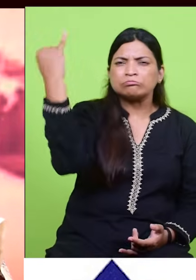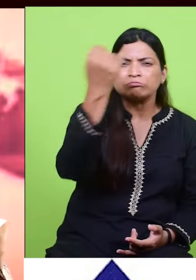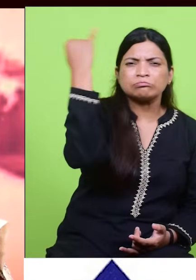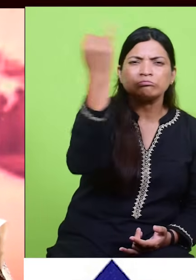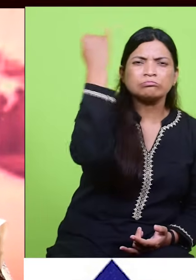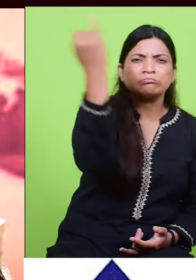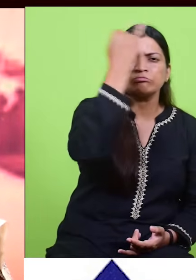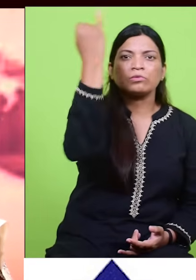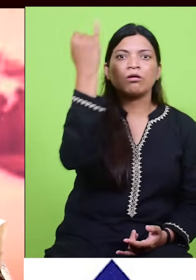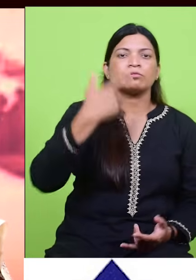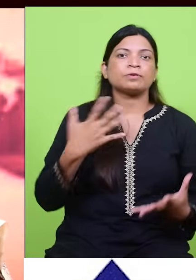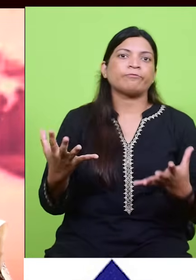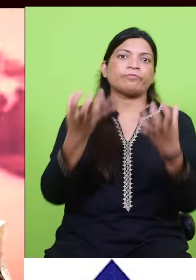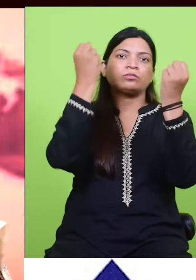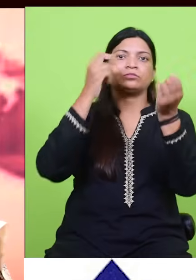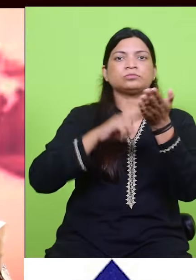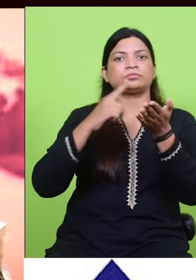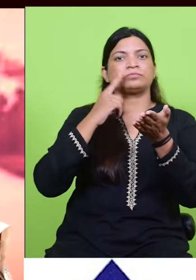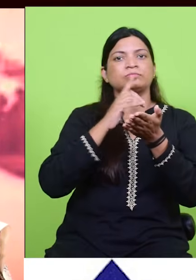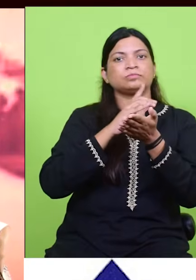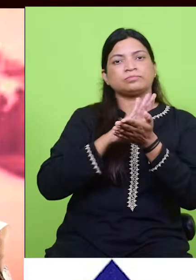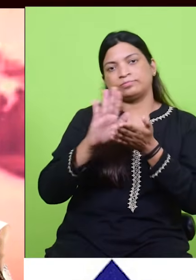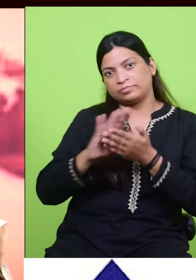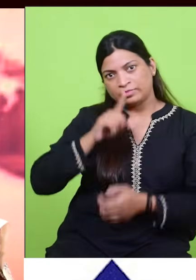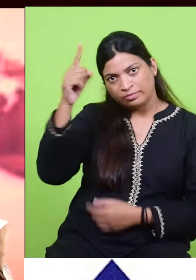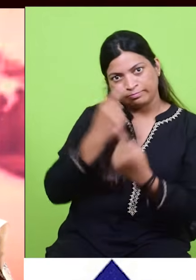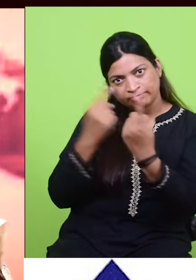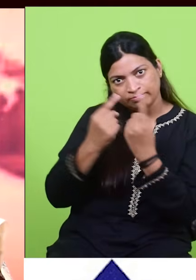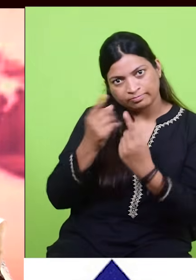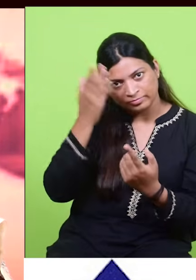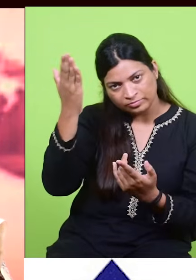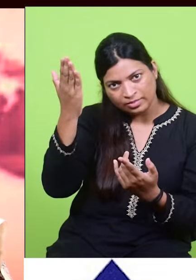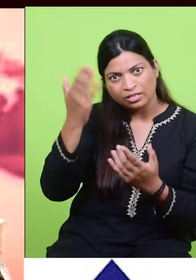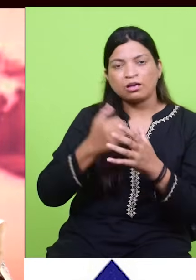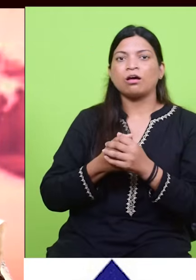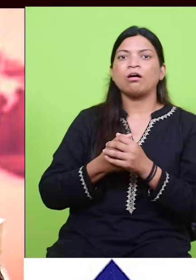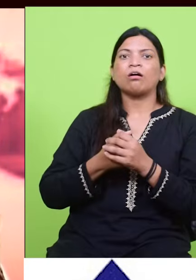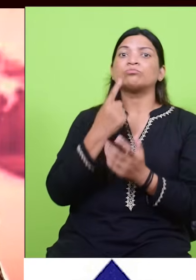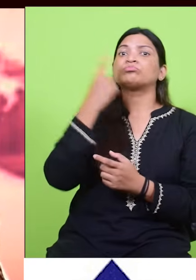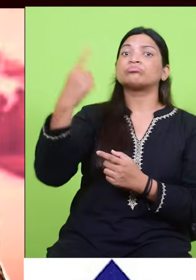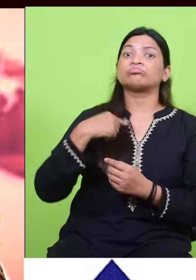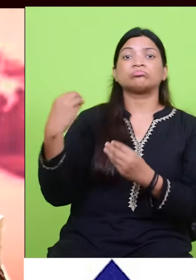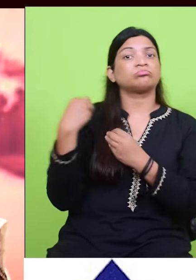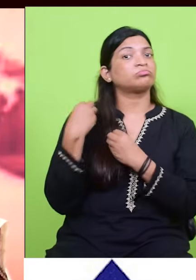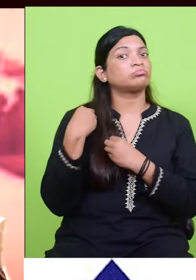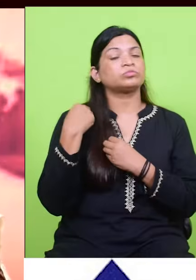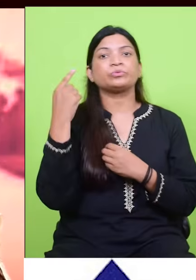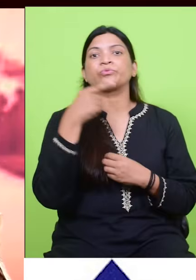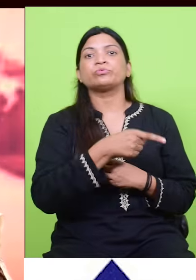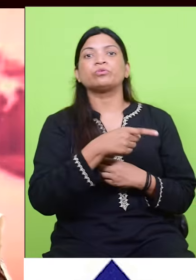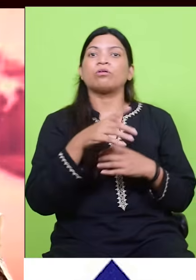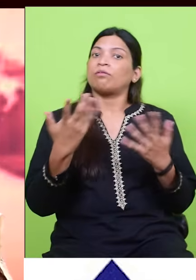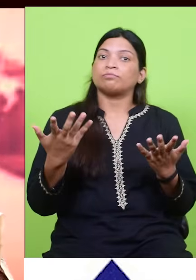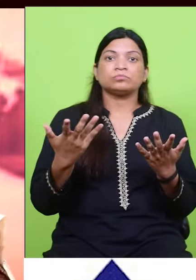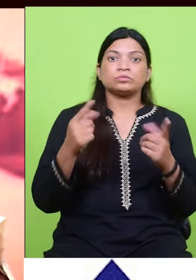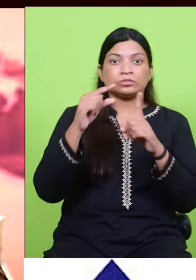हमने तमाम जगह से जब तलाश करा तो हमको फाइनली NIVH में जब बात हुई तो उन्होंने बोला कि आप हमको ये रिस्पॉन्सिबिलिटी आपकी